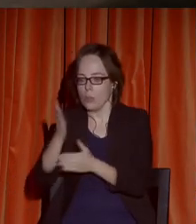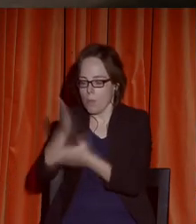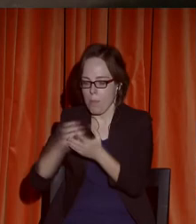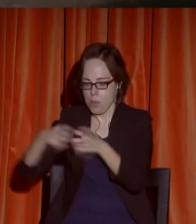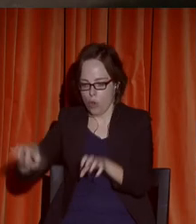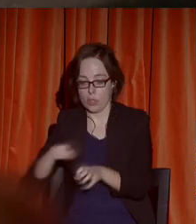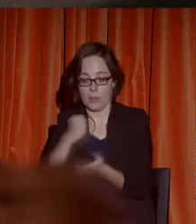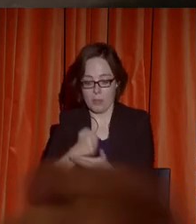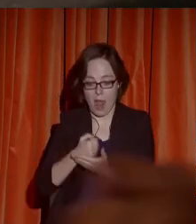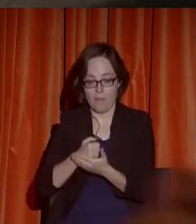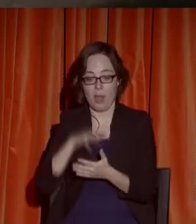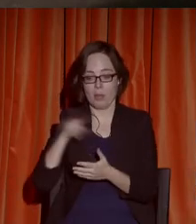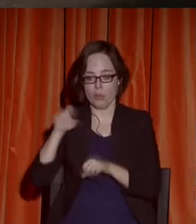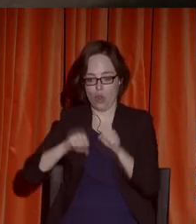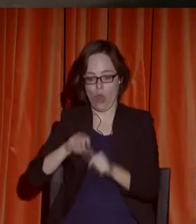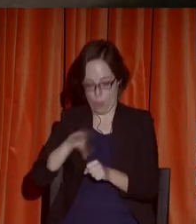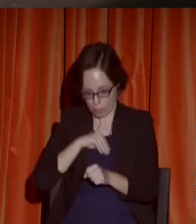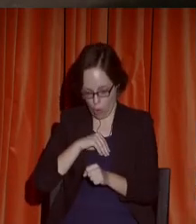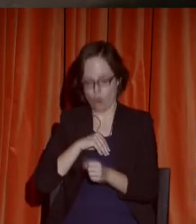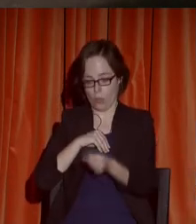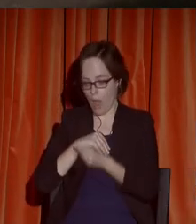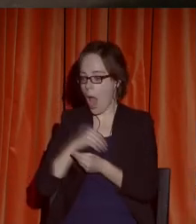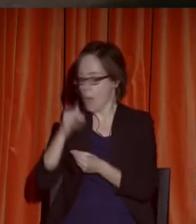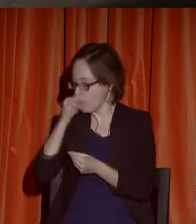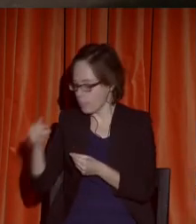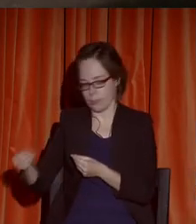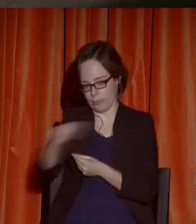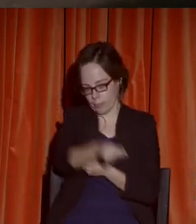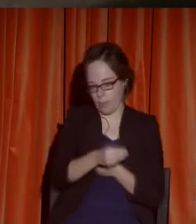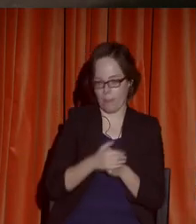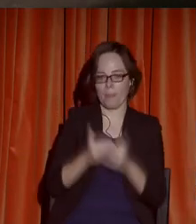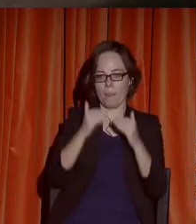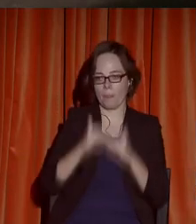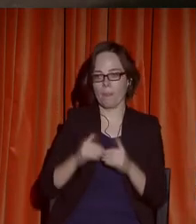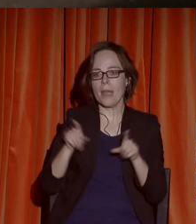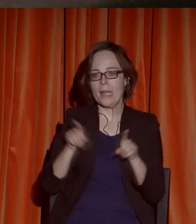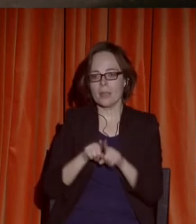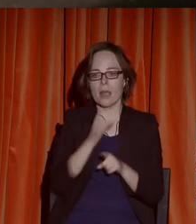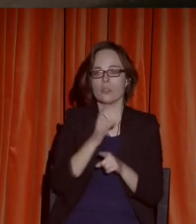regulaminu Trybunału, która wprowadziła większy rygoryzm, gdy idzie o to, jakie wymogi musi spełniać skarga